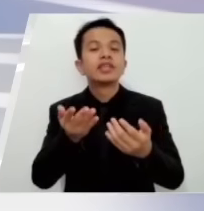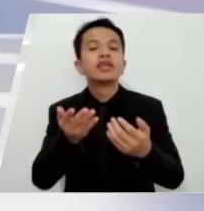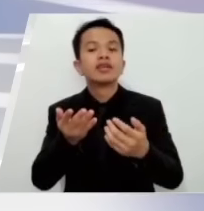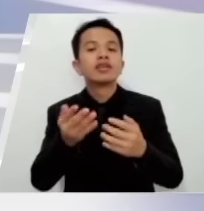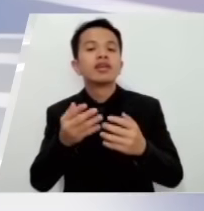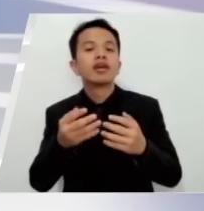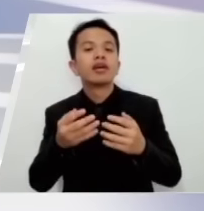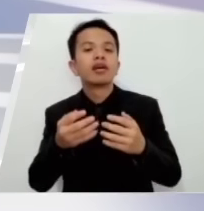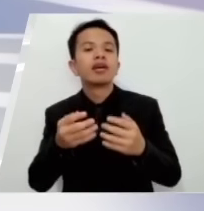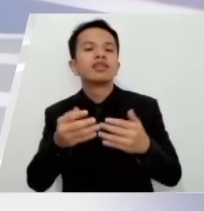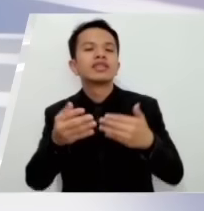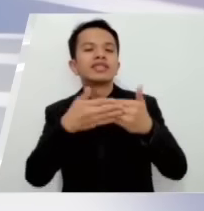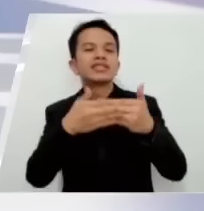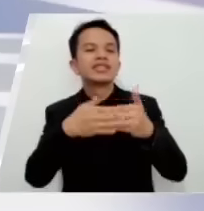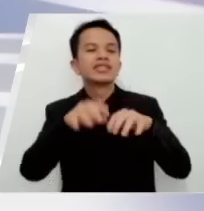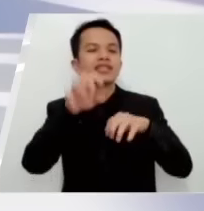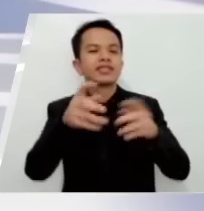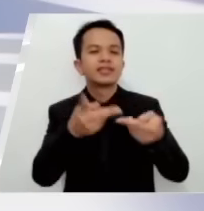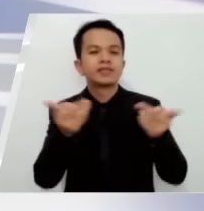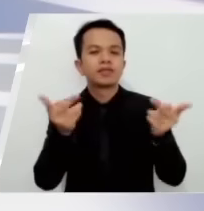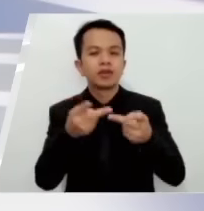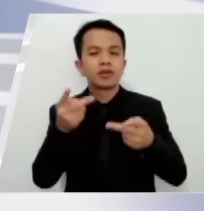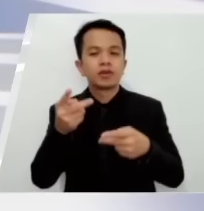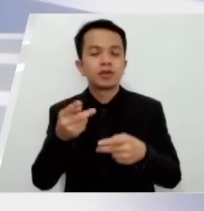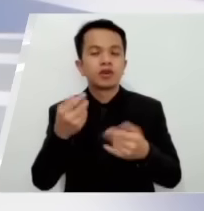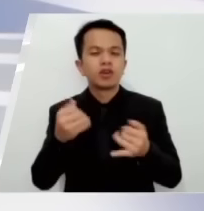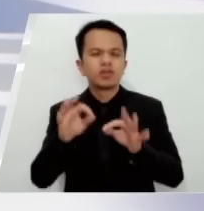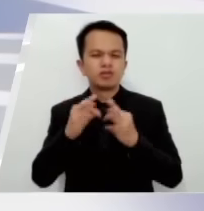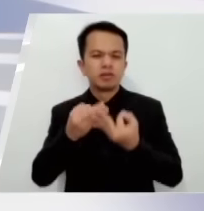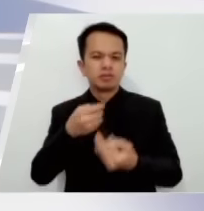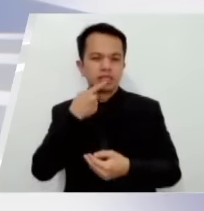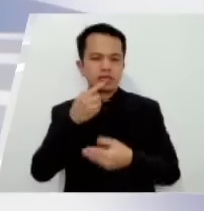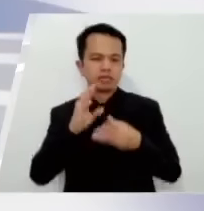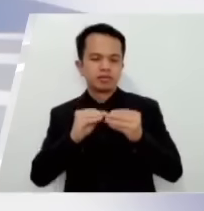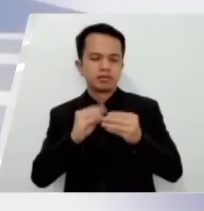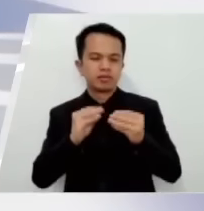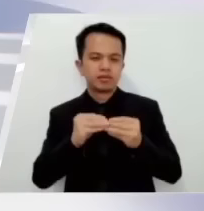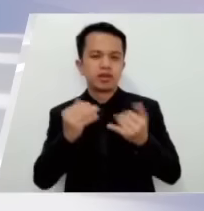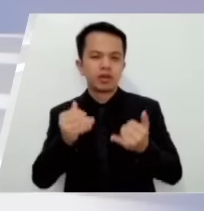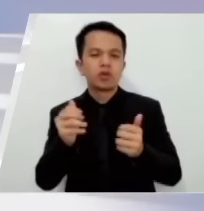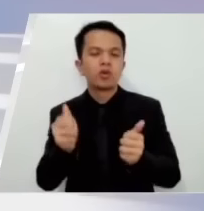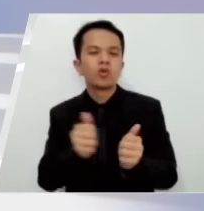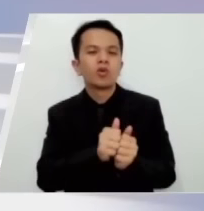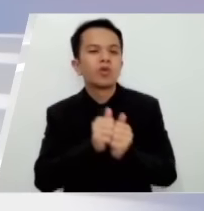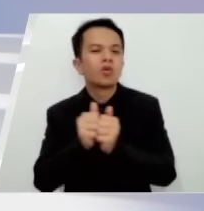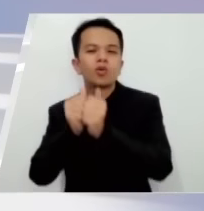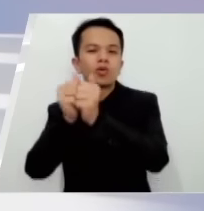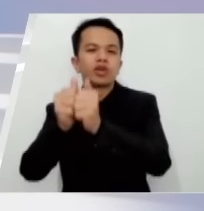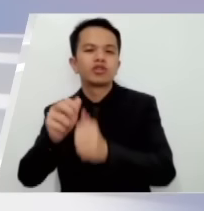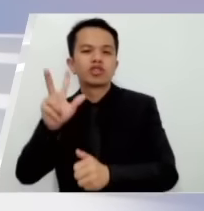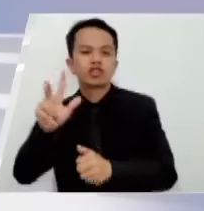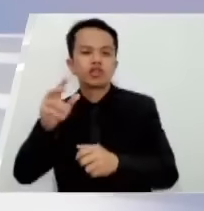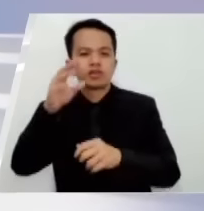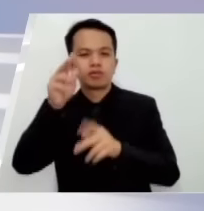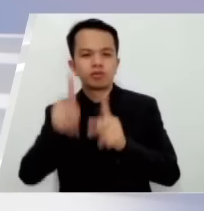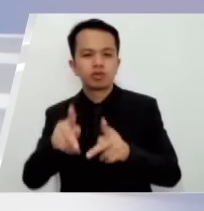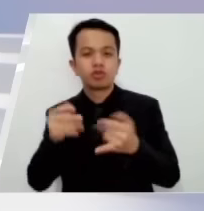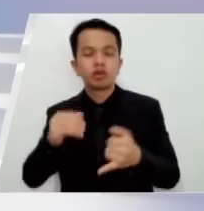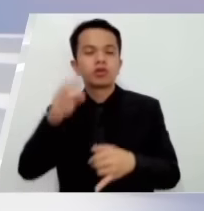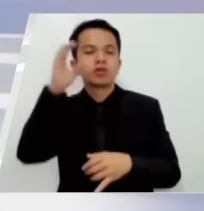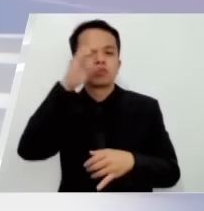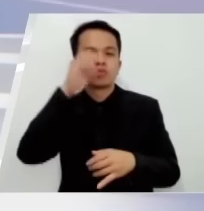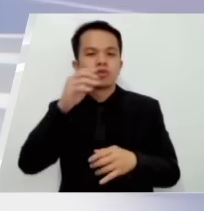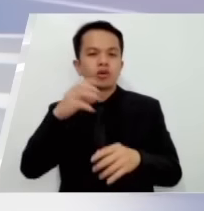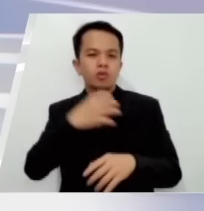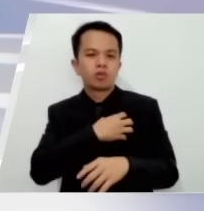kalapit na lugar according to the family sinamahan siya nung tatlong tao hinahanap pa ng Silang pulis ang ulo